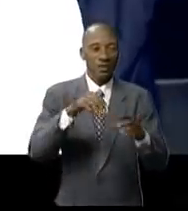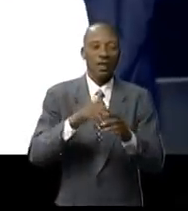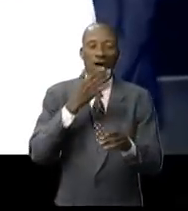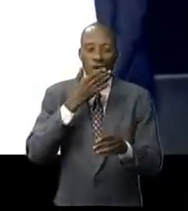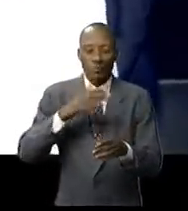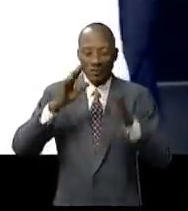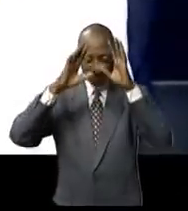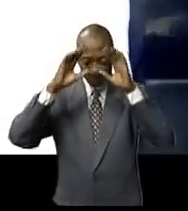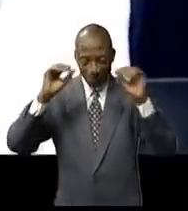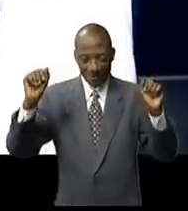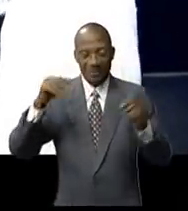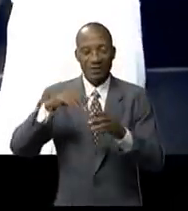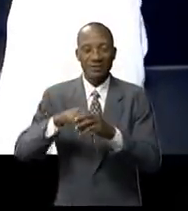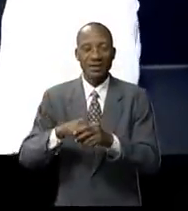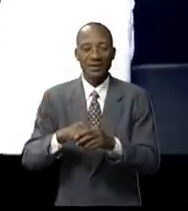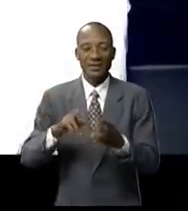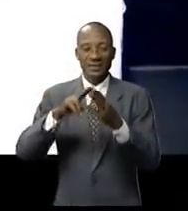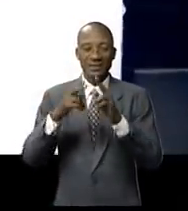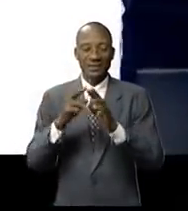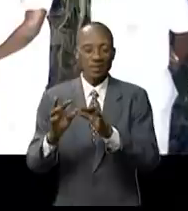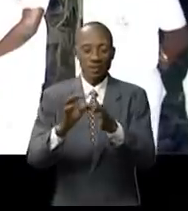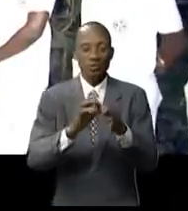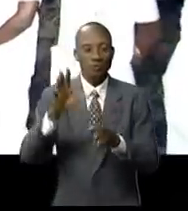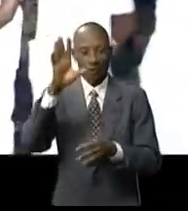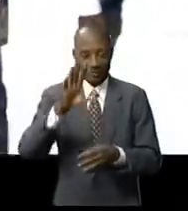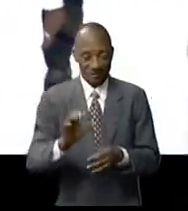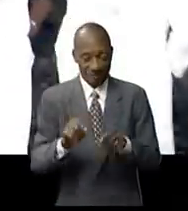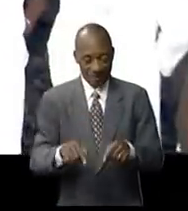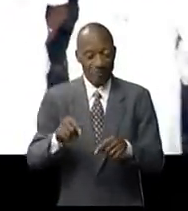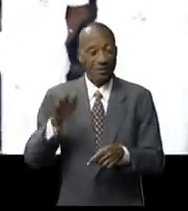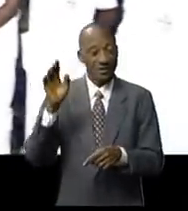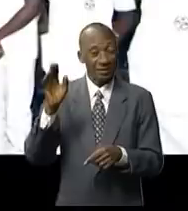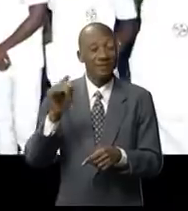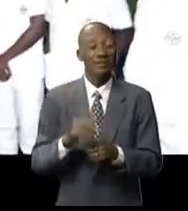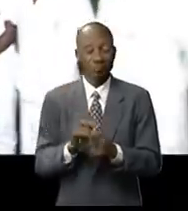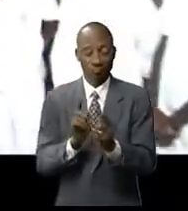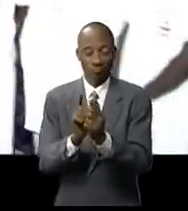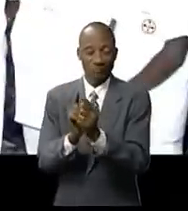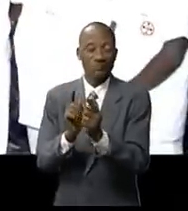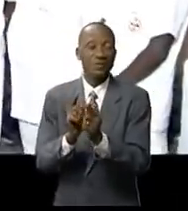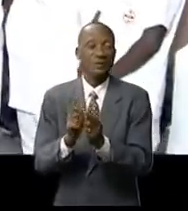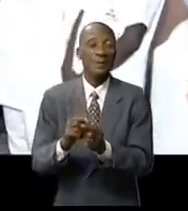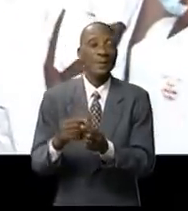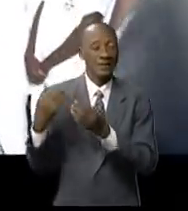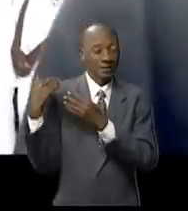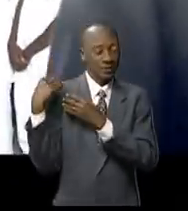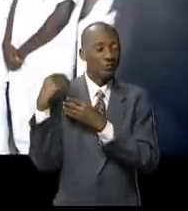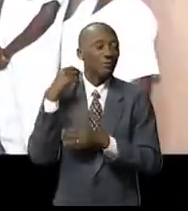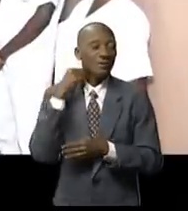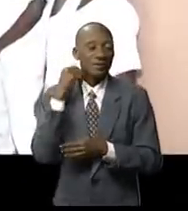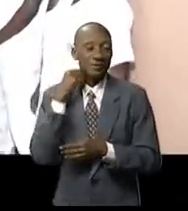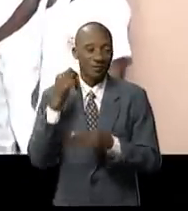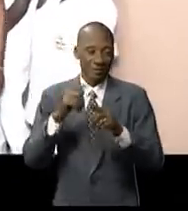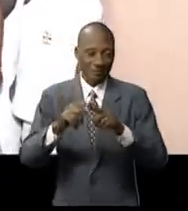Cité de l'Union africaine ce dimanche en fin des journées sur place. Les corps médicaux, renforcés par la présence du ministre de la Santé publique, hygiène